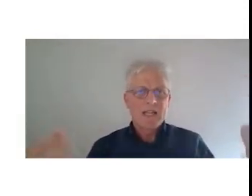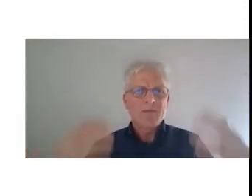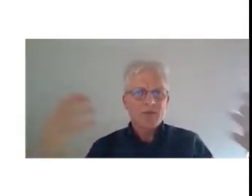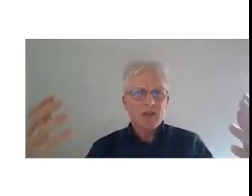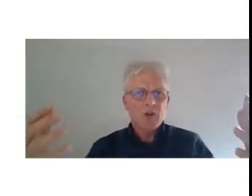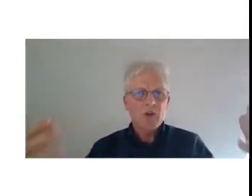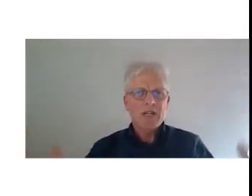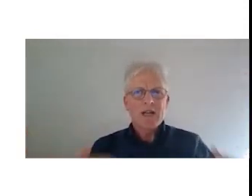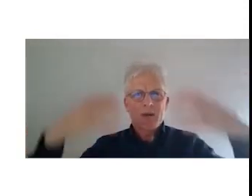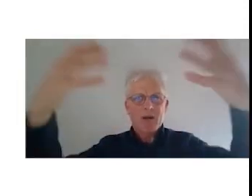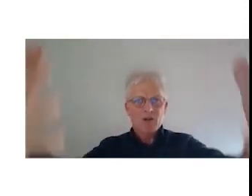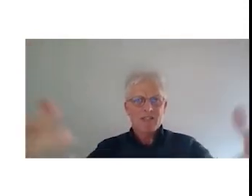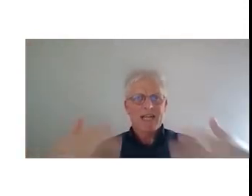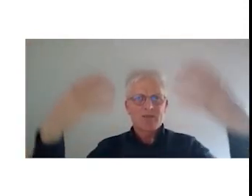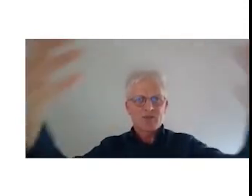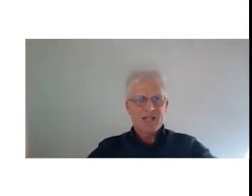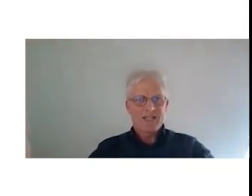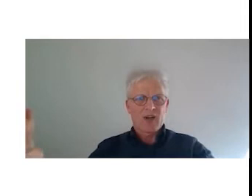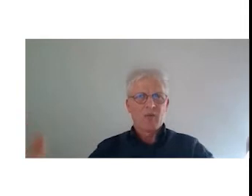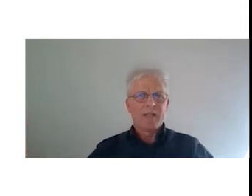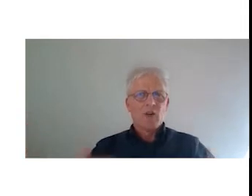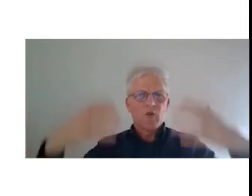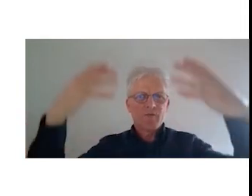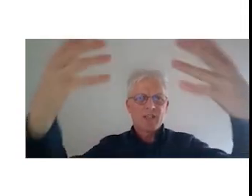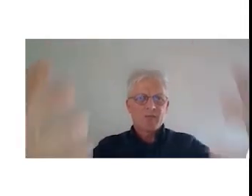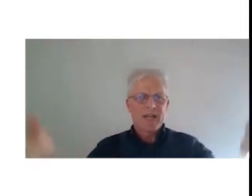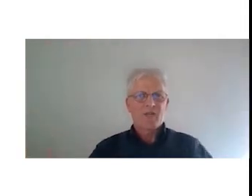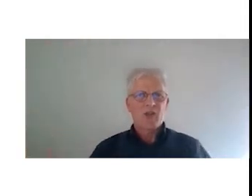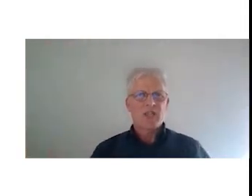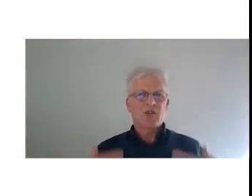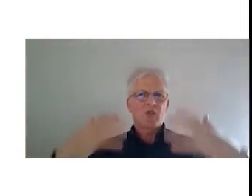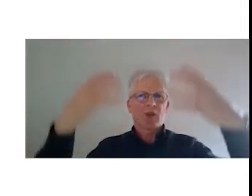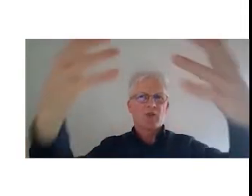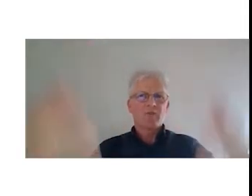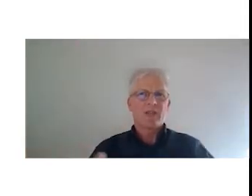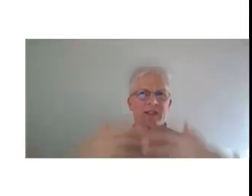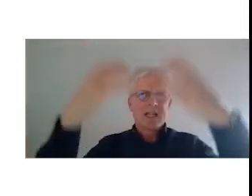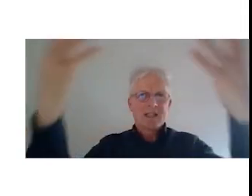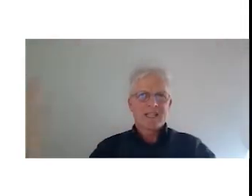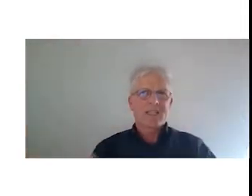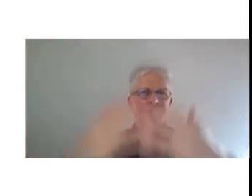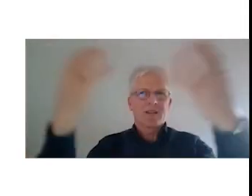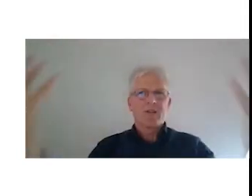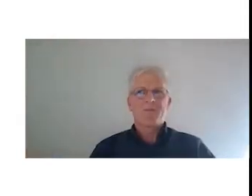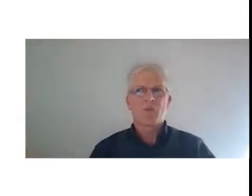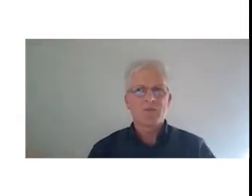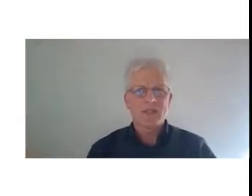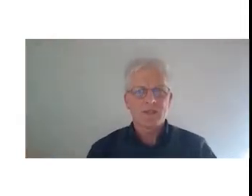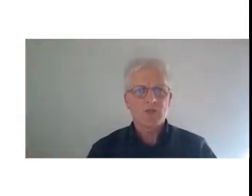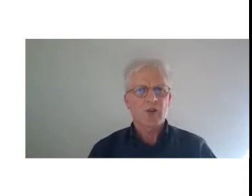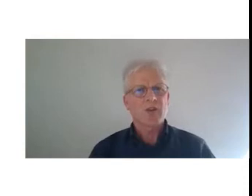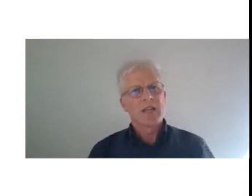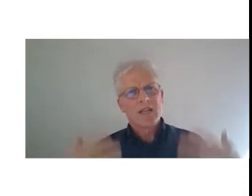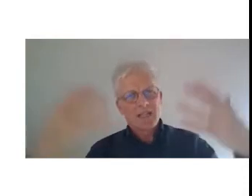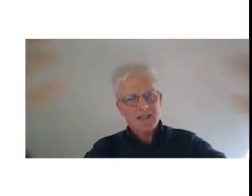Gebärdensprachvermittlung immer wieder hören, man braucht den dreidimensionalen Raum, um die Gebärden verstehen zu können, um das Setting umsetzen